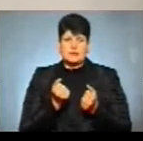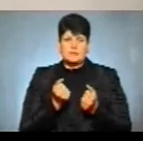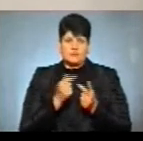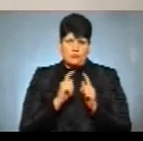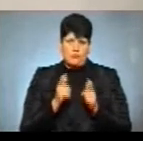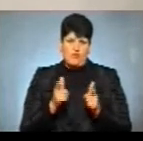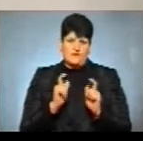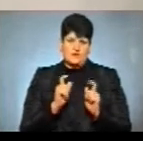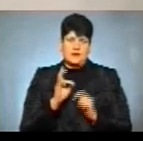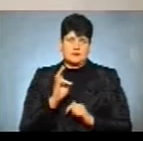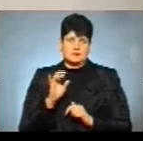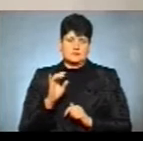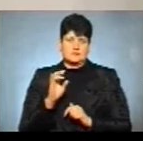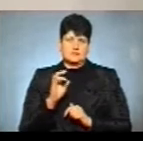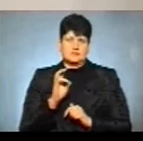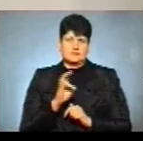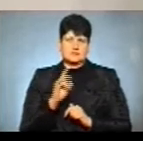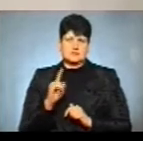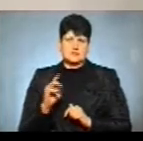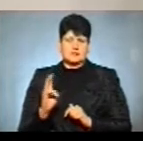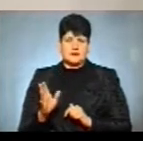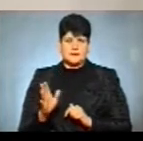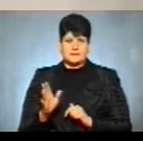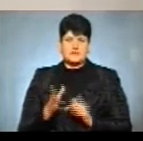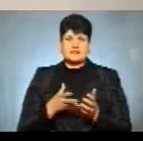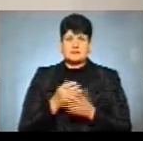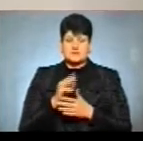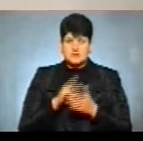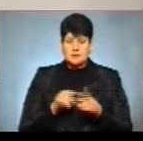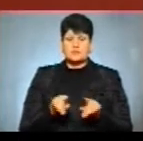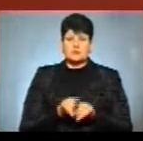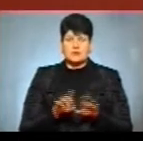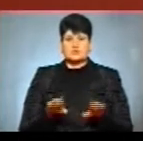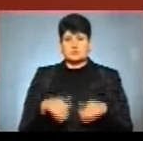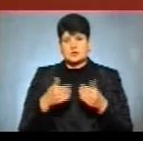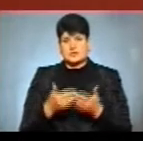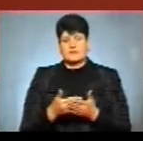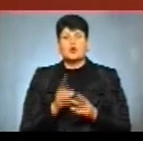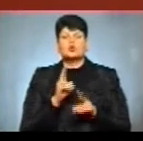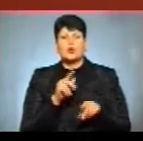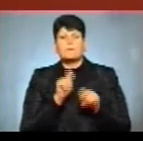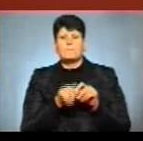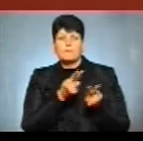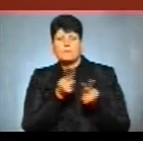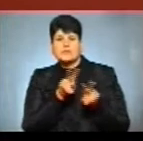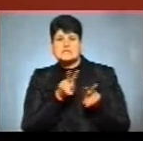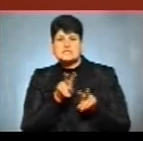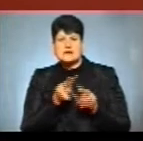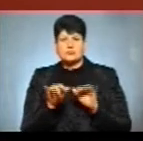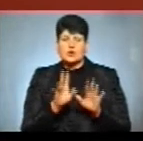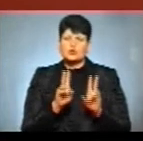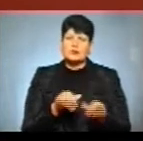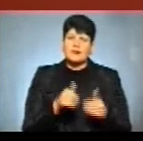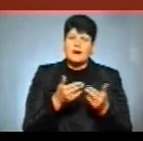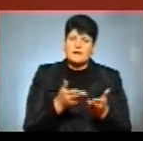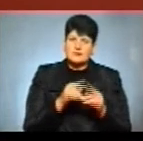відповідне повідомлення від НАЗК. Тобто заплатив штраф і потім все одно подав декларацію. Так. Хто відстежує цей процес, хто подав декларацію, хто